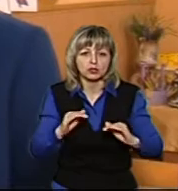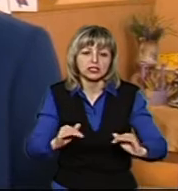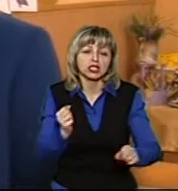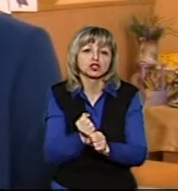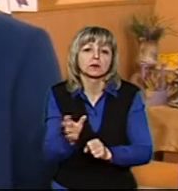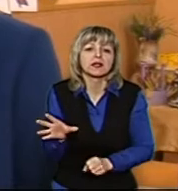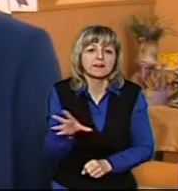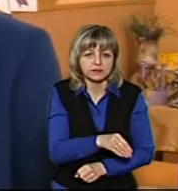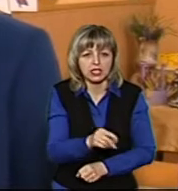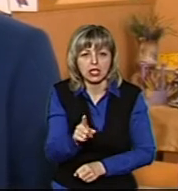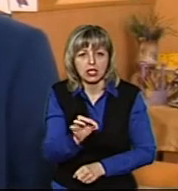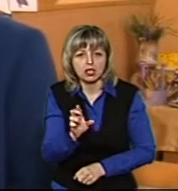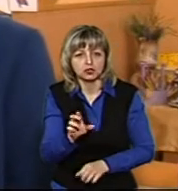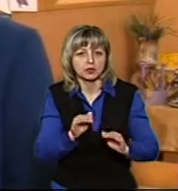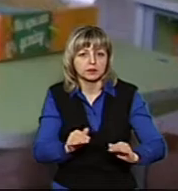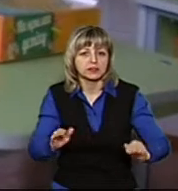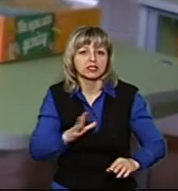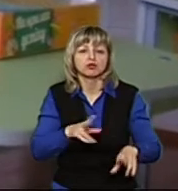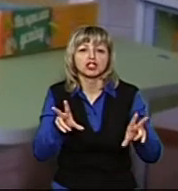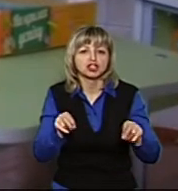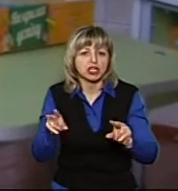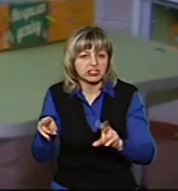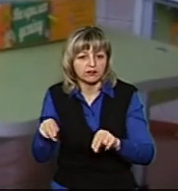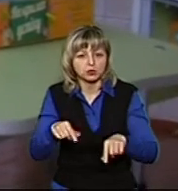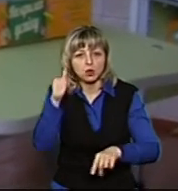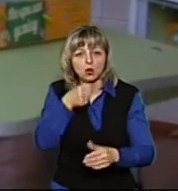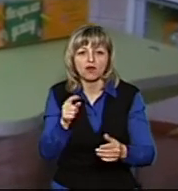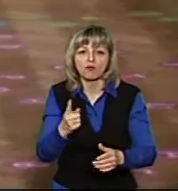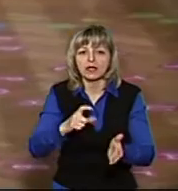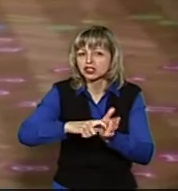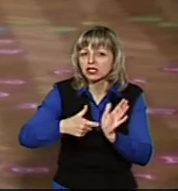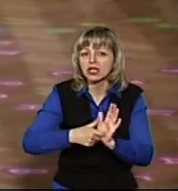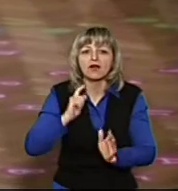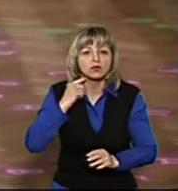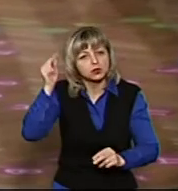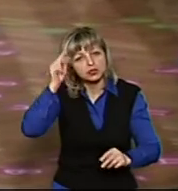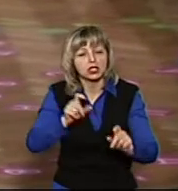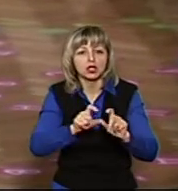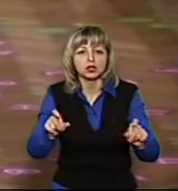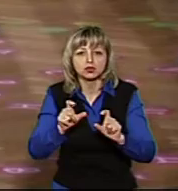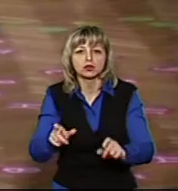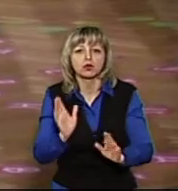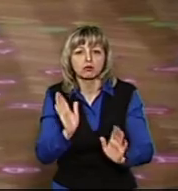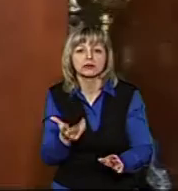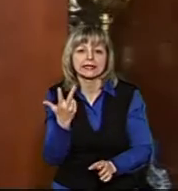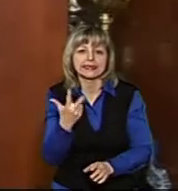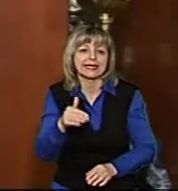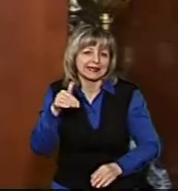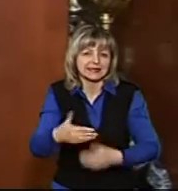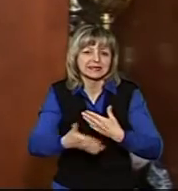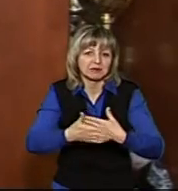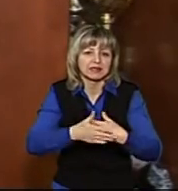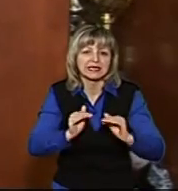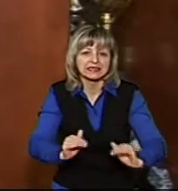все можливе для того, щоб вони були щасливими. Цього року до першого класу у луцькі школи піде більше 3000 дітей,